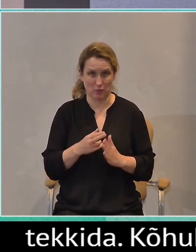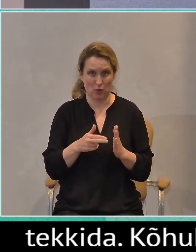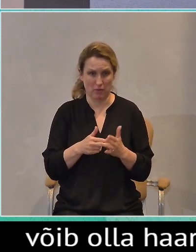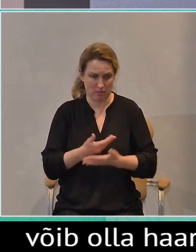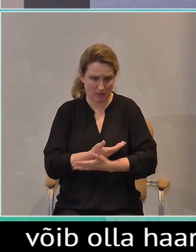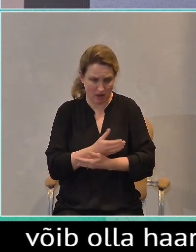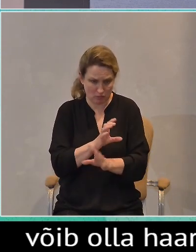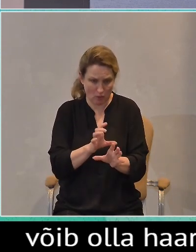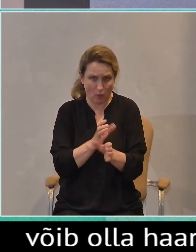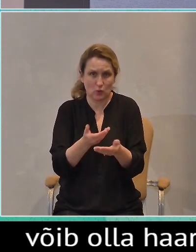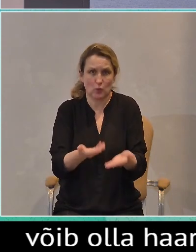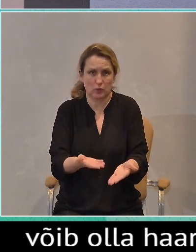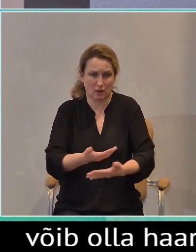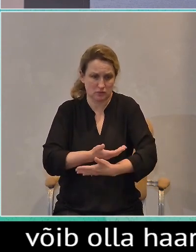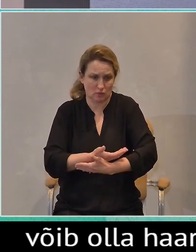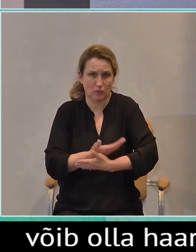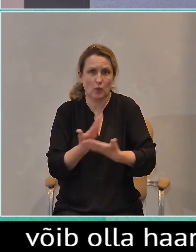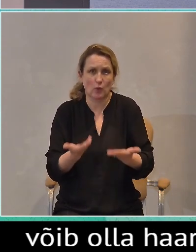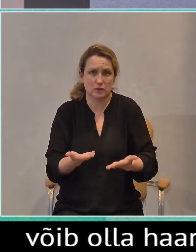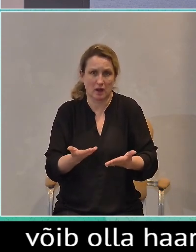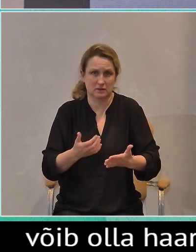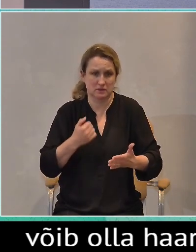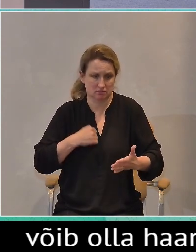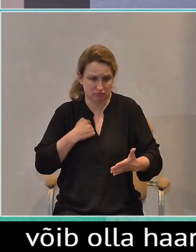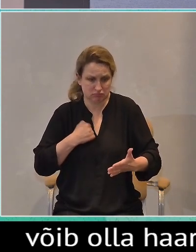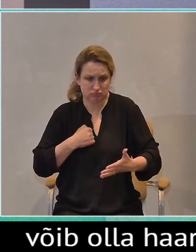last hooldada, kuidas teda hoida, kuidas teda vannitada.